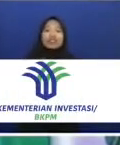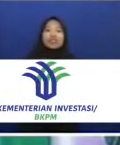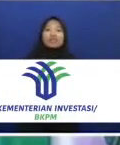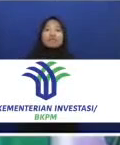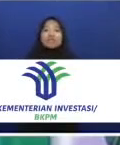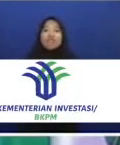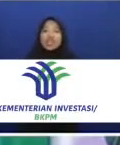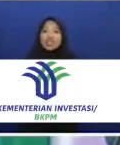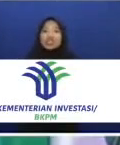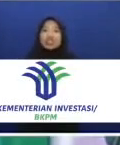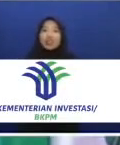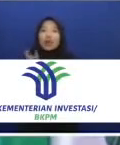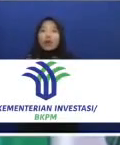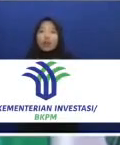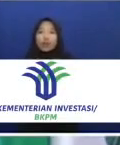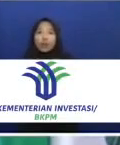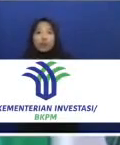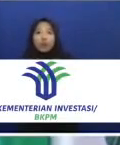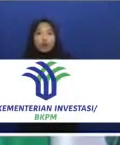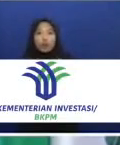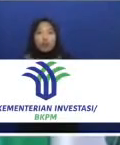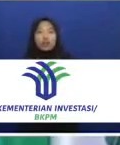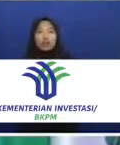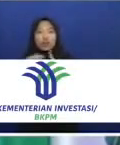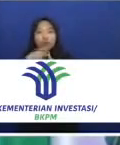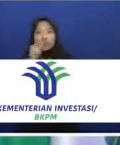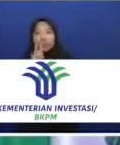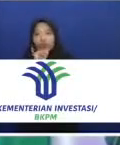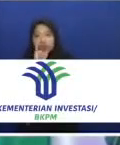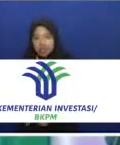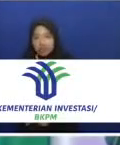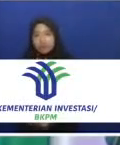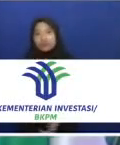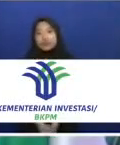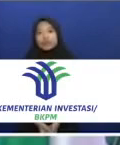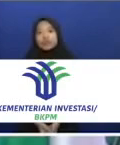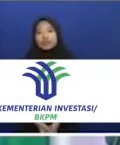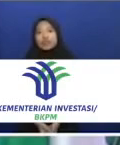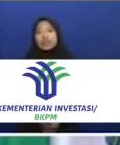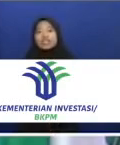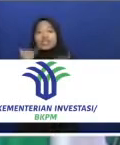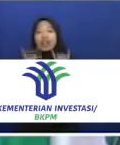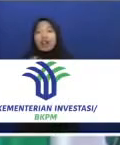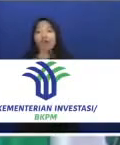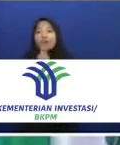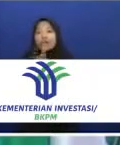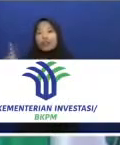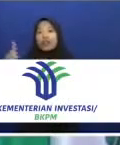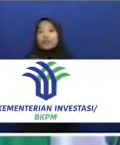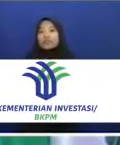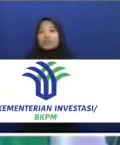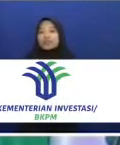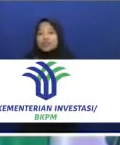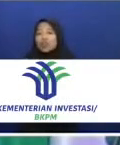Itu saya lakukan terus menerus. Dan alhamdulillah bisa menjadi pengusaha. Saya saja